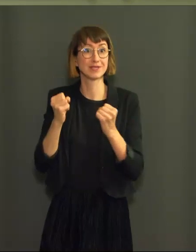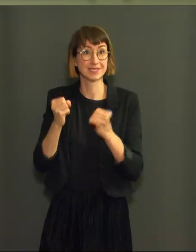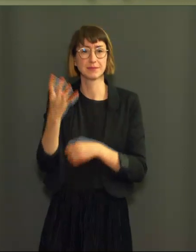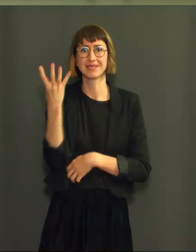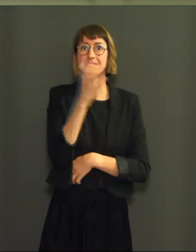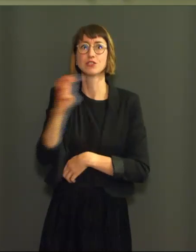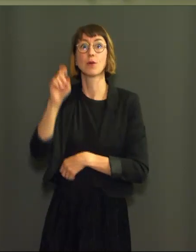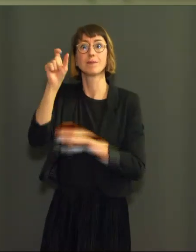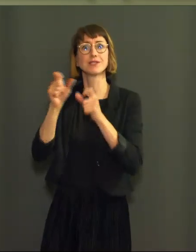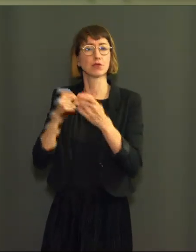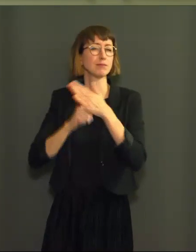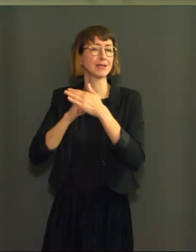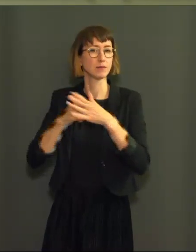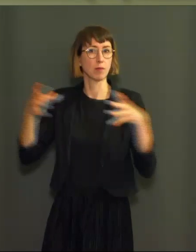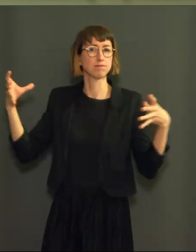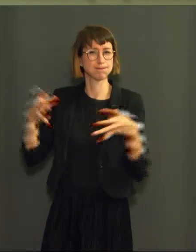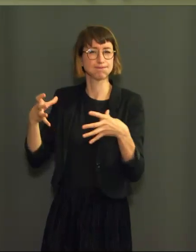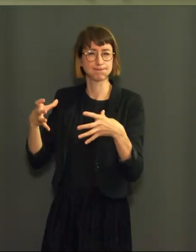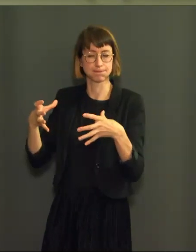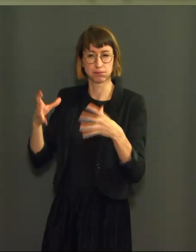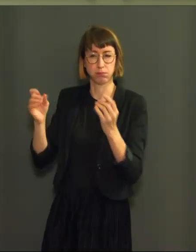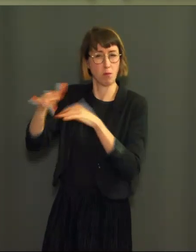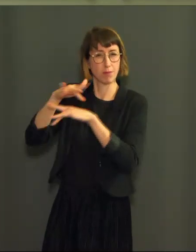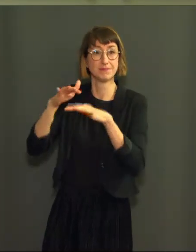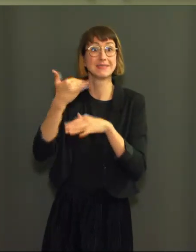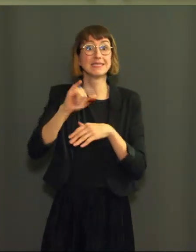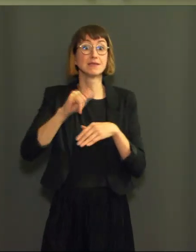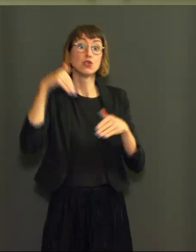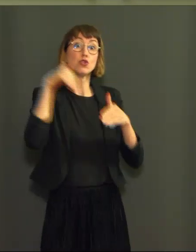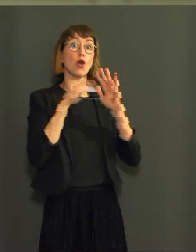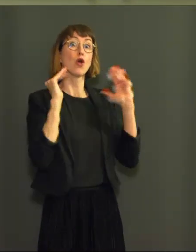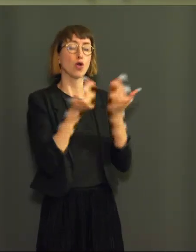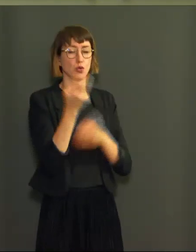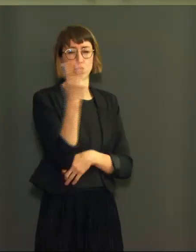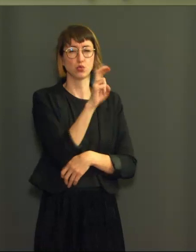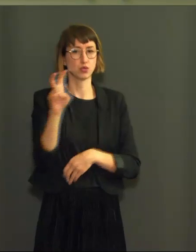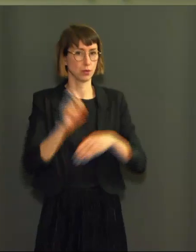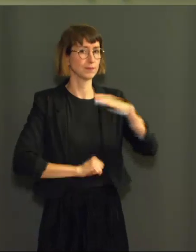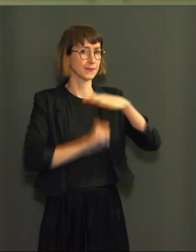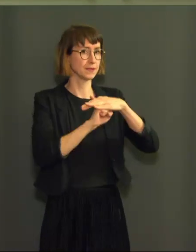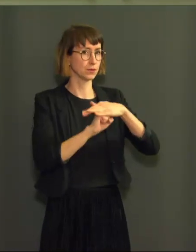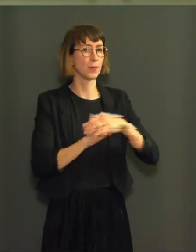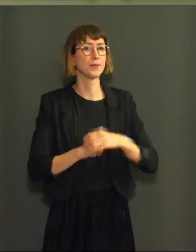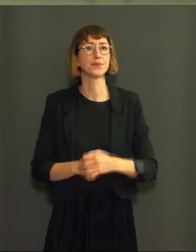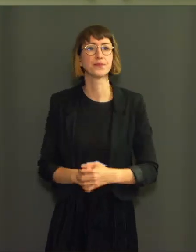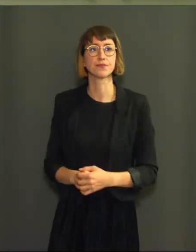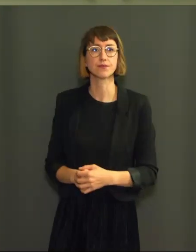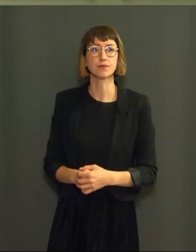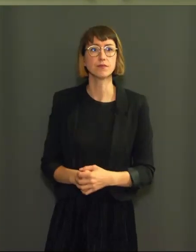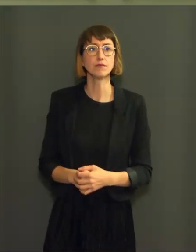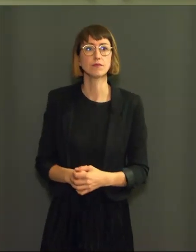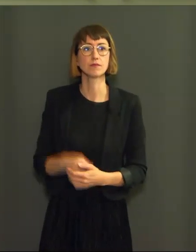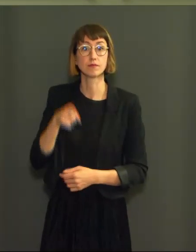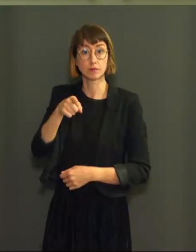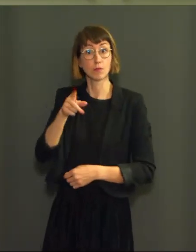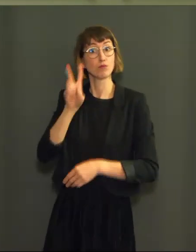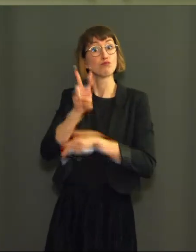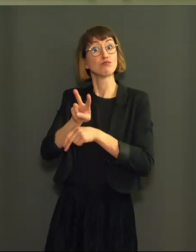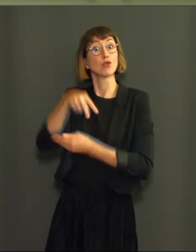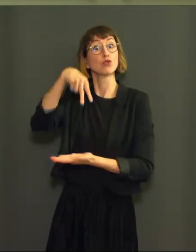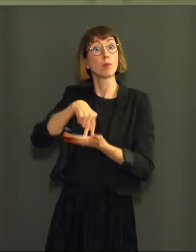et à l'intérieur avec un maximum de 200 personnes. Regarder le match debout est possible, mais il ne sera pas